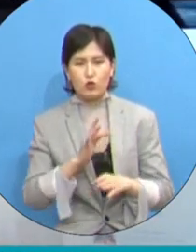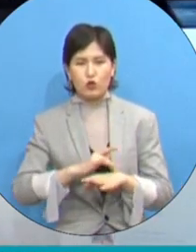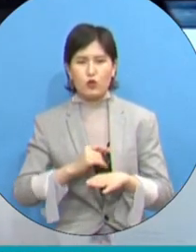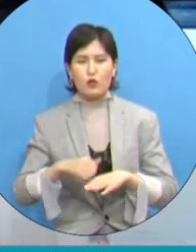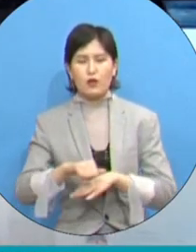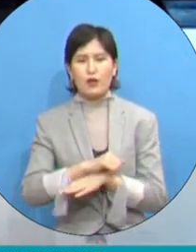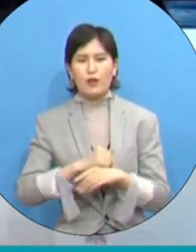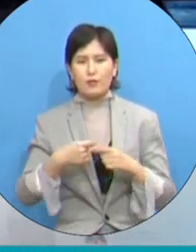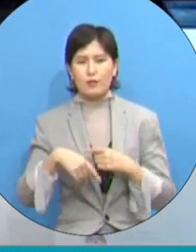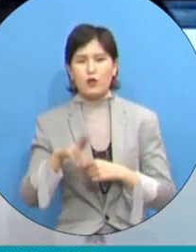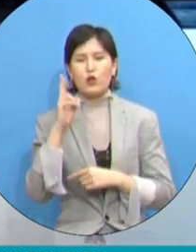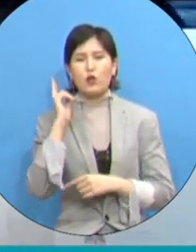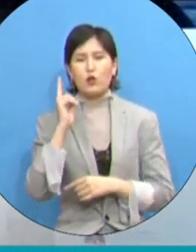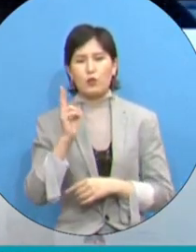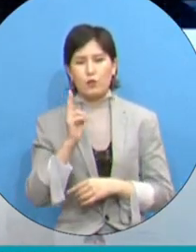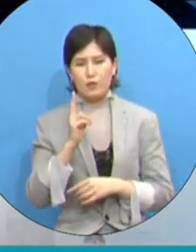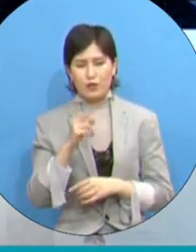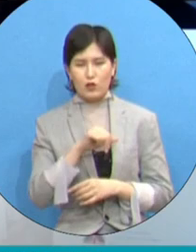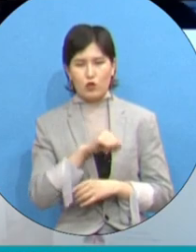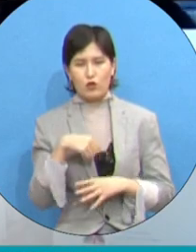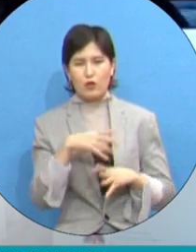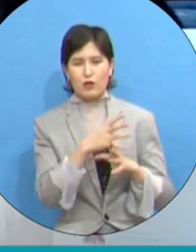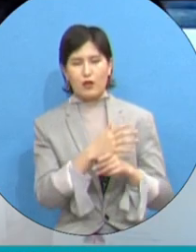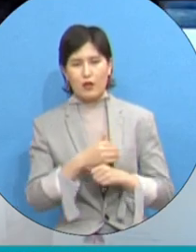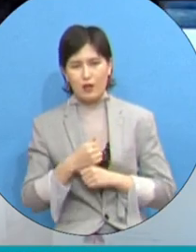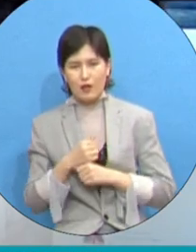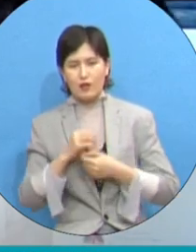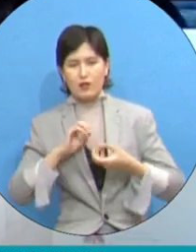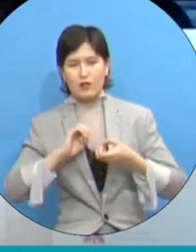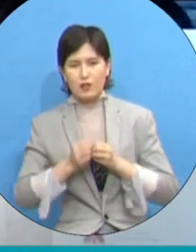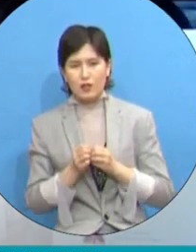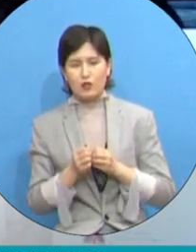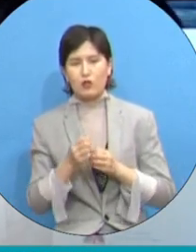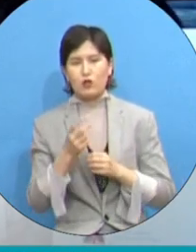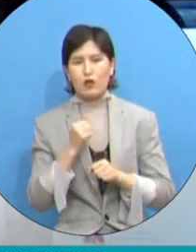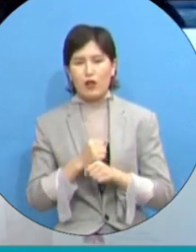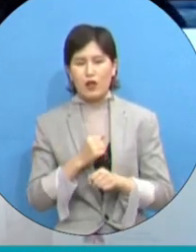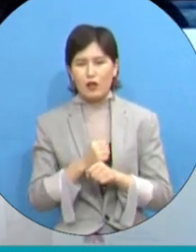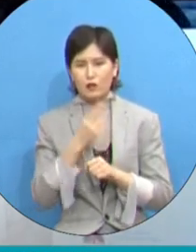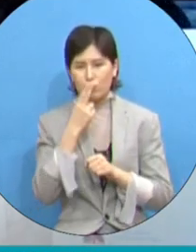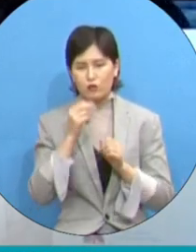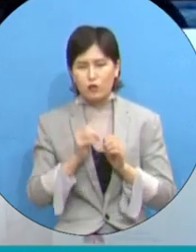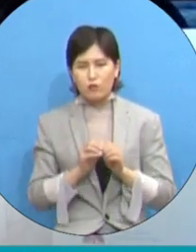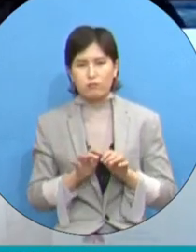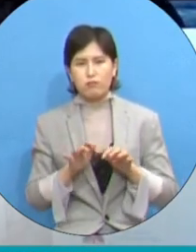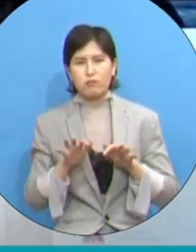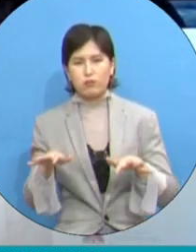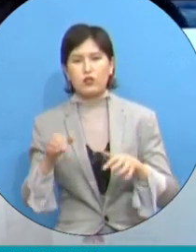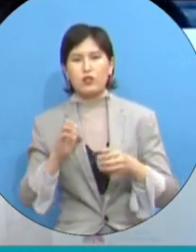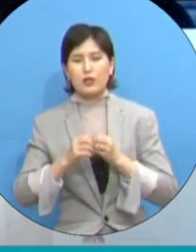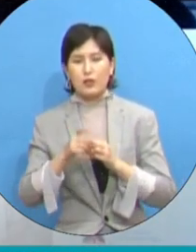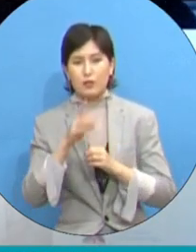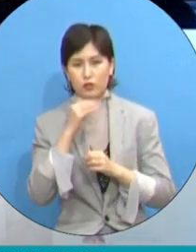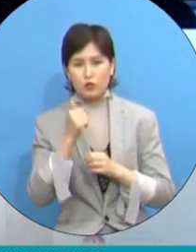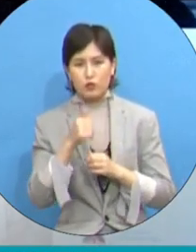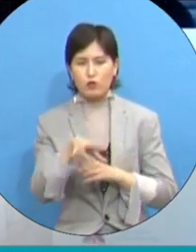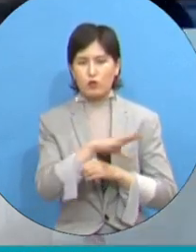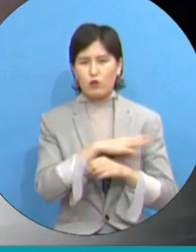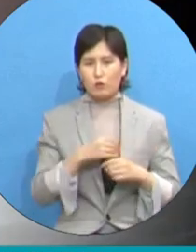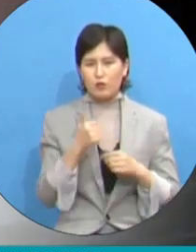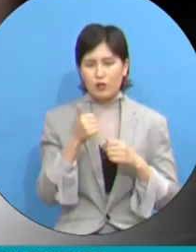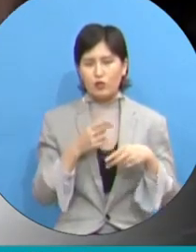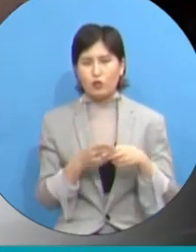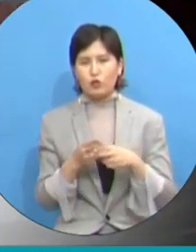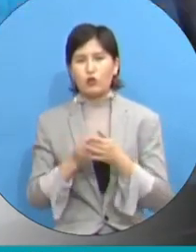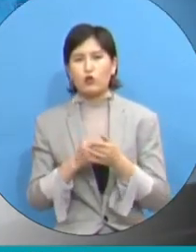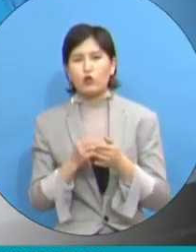төвийн компанид ашиглаад эндээс үйл ажиллагаа нэмэгдүүлээд орлого нэмэгдүүлээд авах хэрэгтэй. А бид харин юу харах хэрэгтэй вэ гэхээр